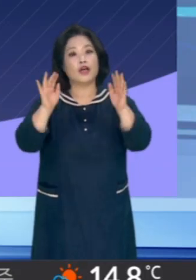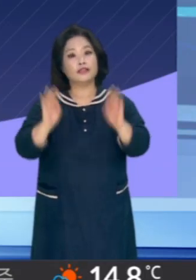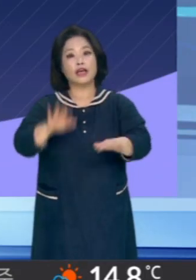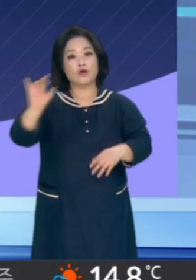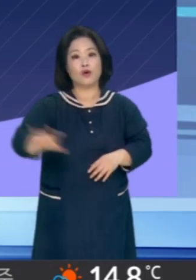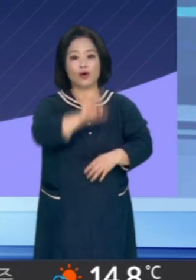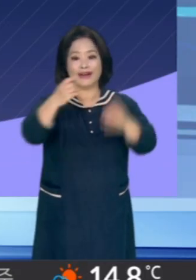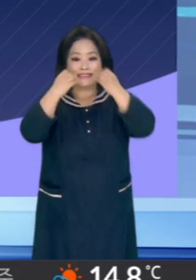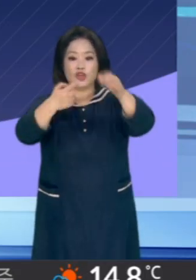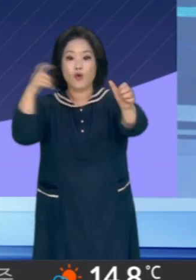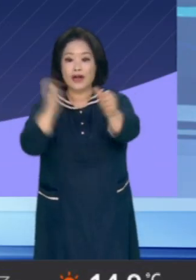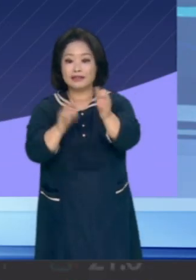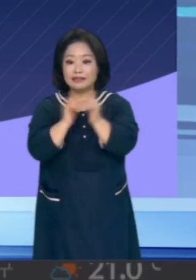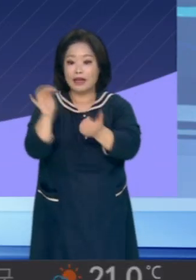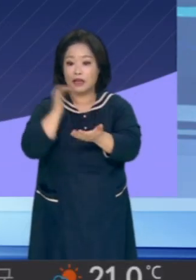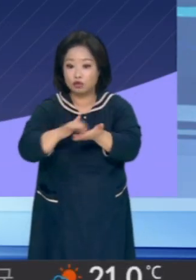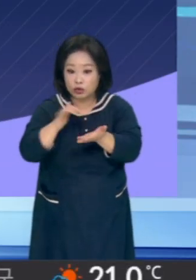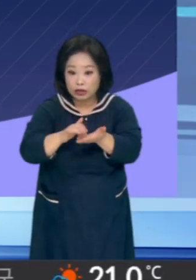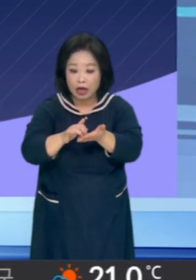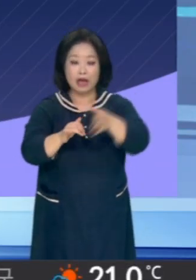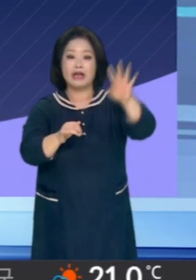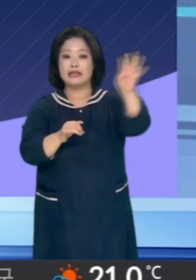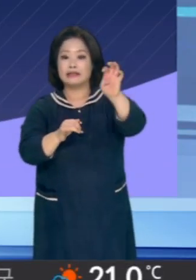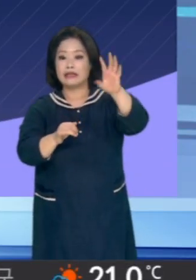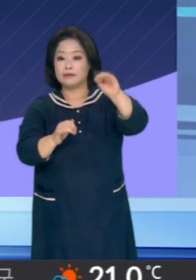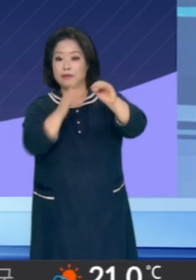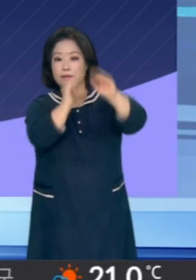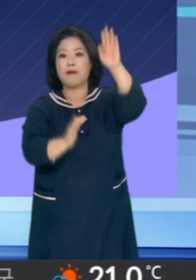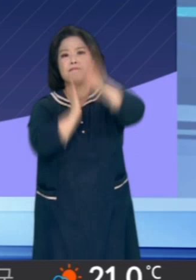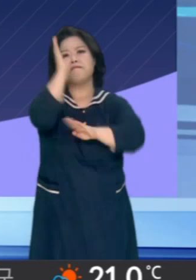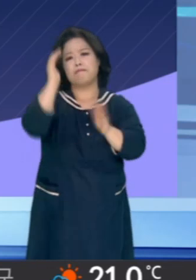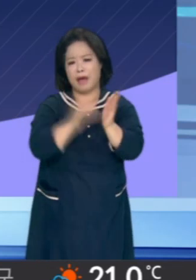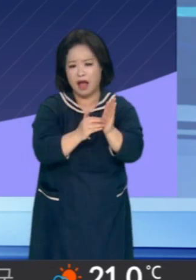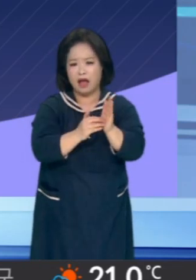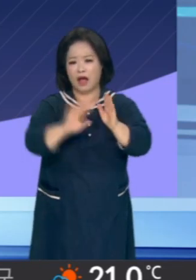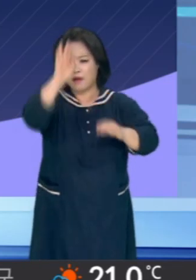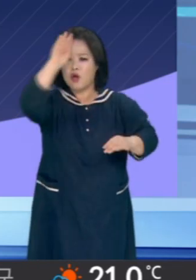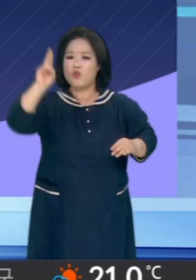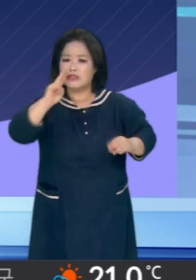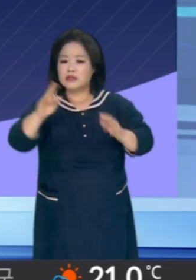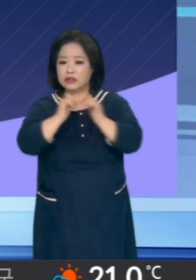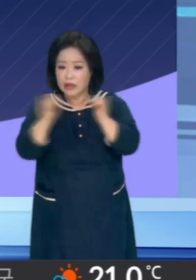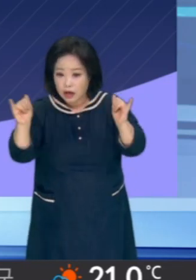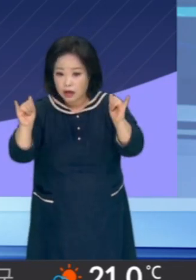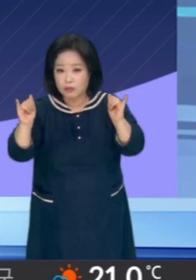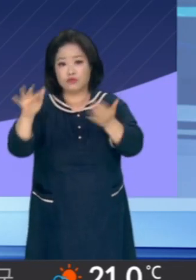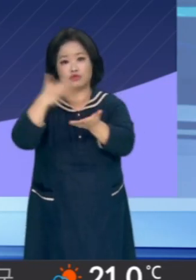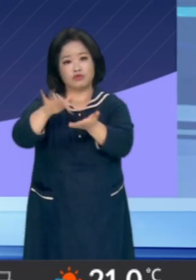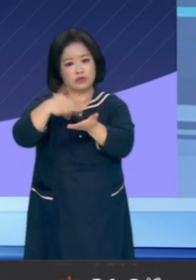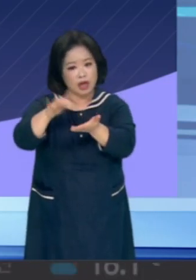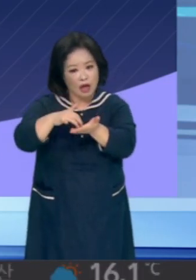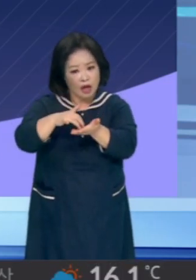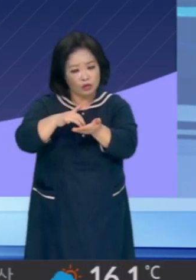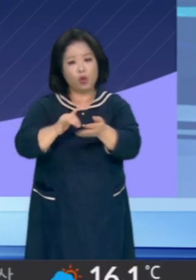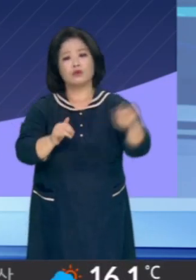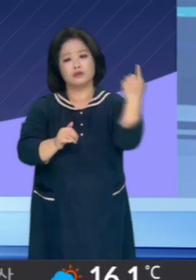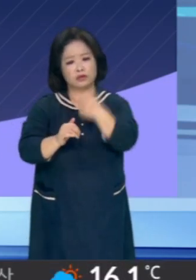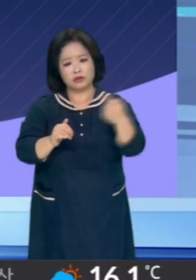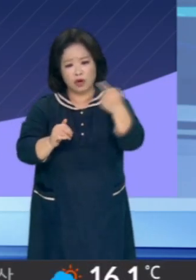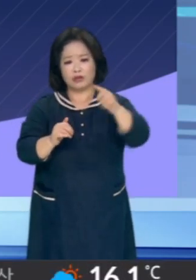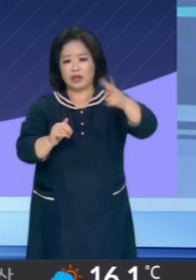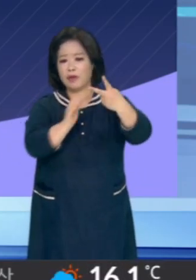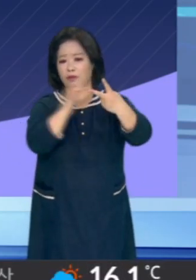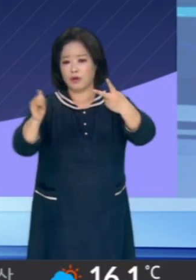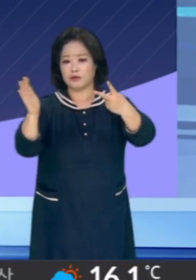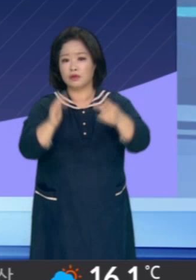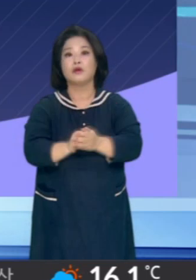코로나19 신규 확진자가 사상 처음으로 40만 명을 넘어섰습니다. 위중증 환자도 사흘 연속으로 최다 기록을 경신하는 등